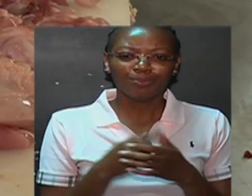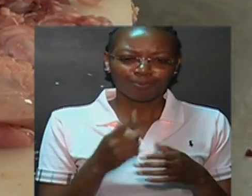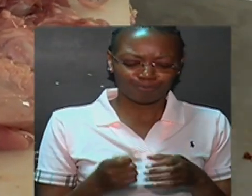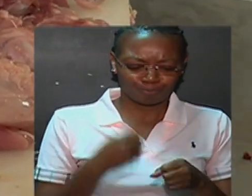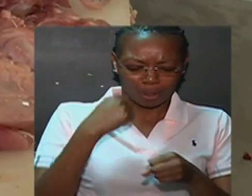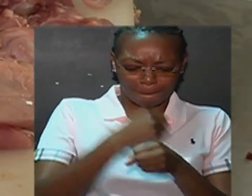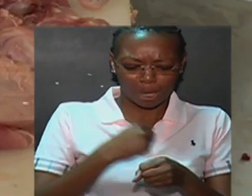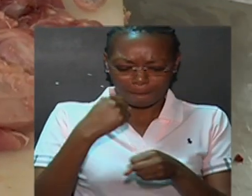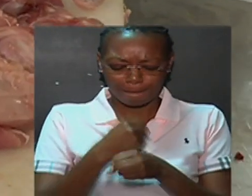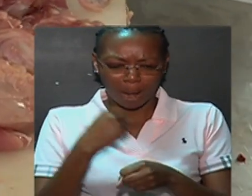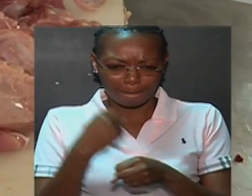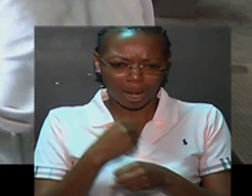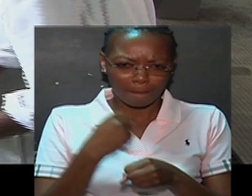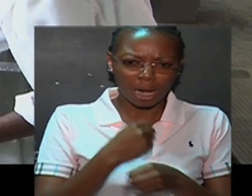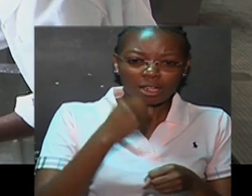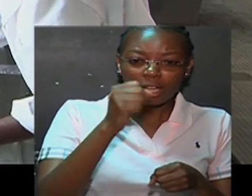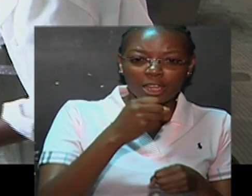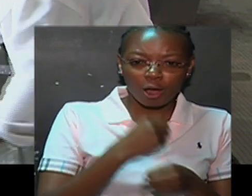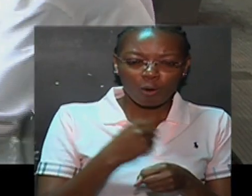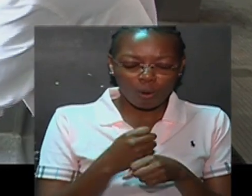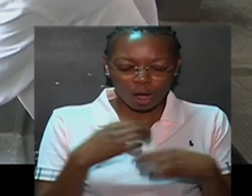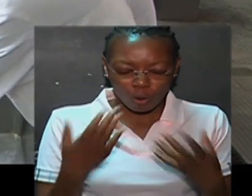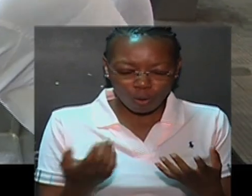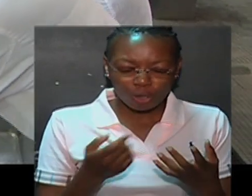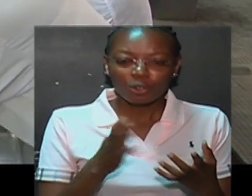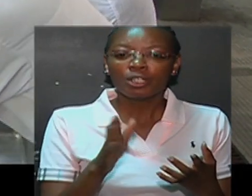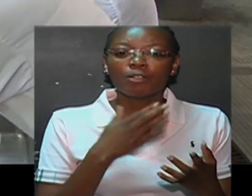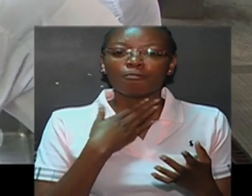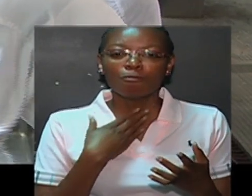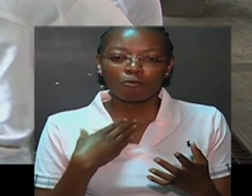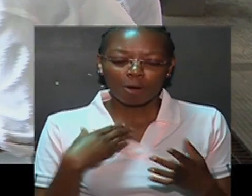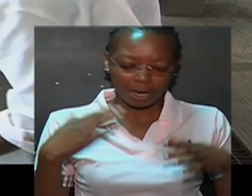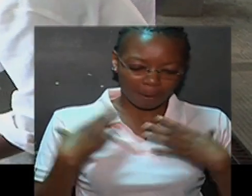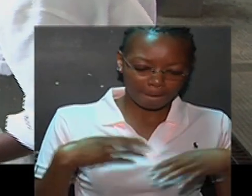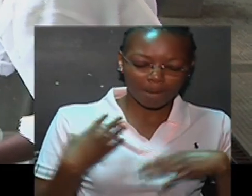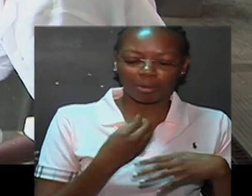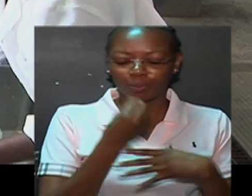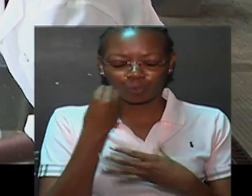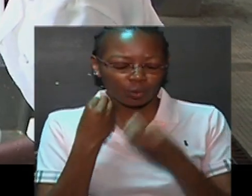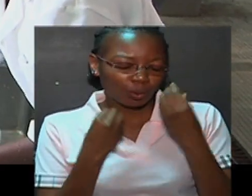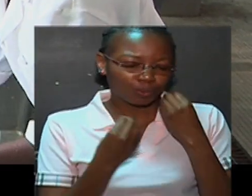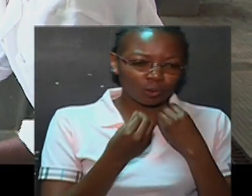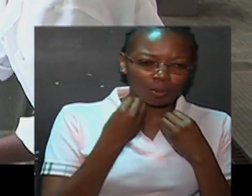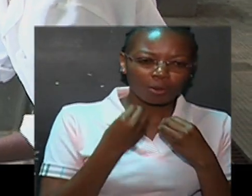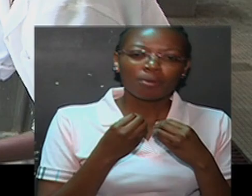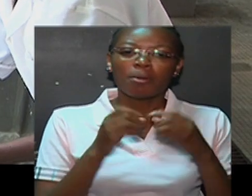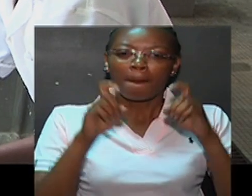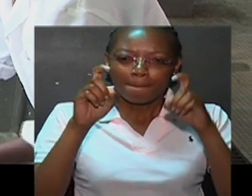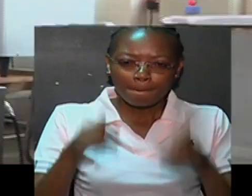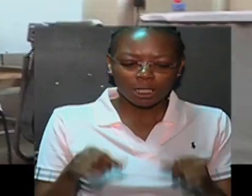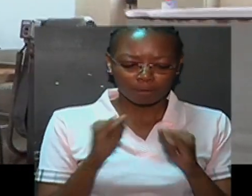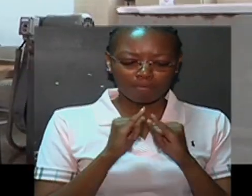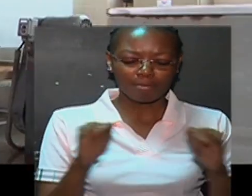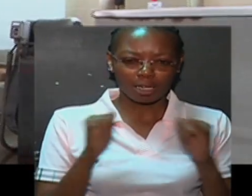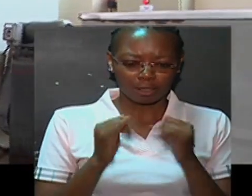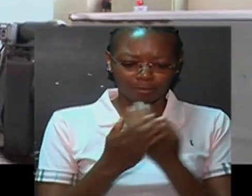inahusu chakula cha kutumiwa na binadamu, usafi ni muhimu. Hakikisha kucha zako ni fupi na safi pamoja